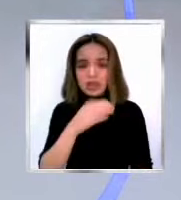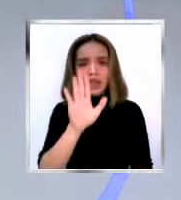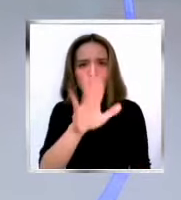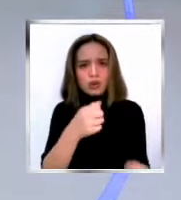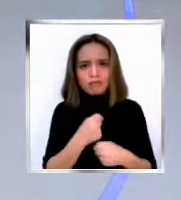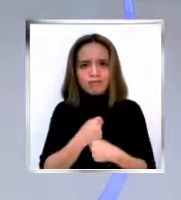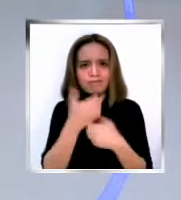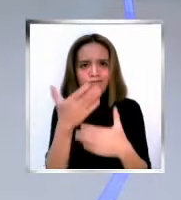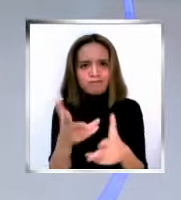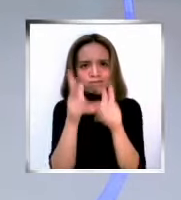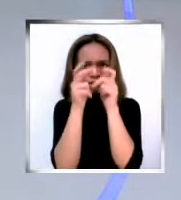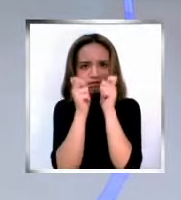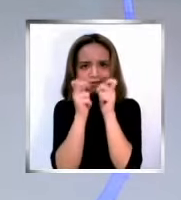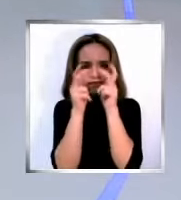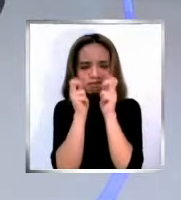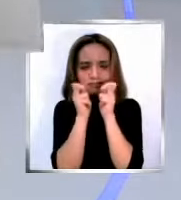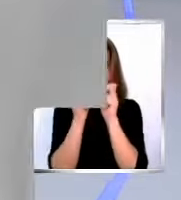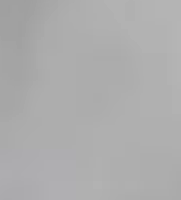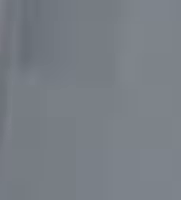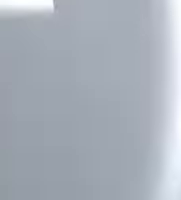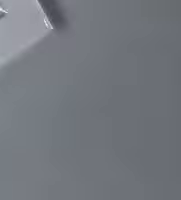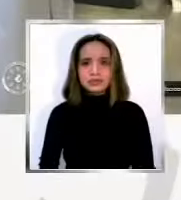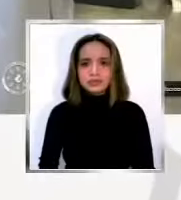natin sa pagtutok ni Marisol Abdurrahman.